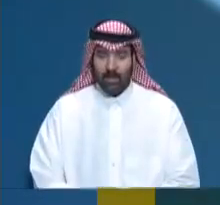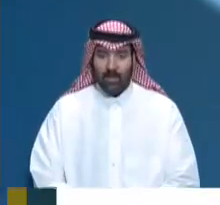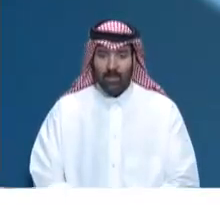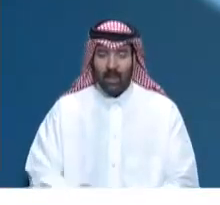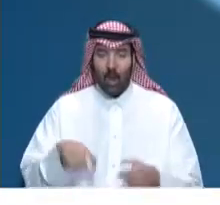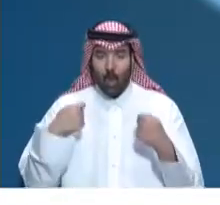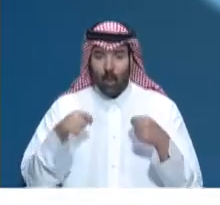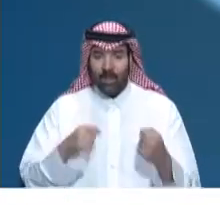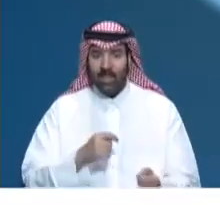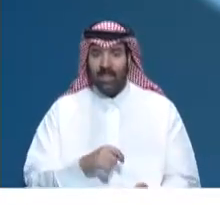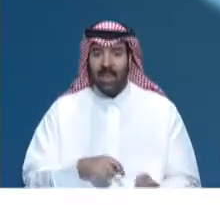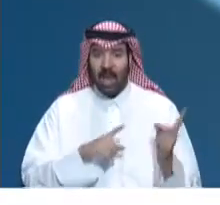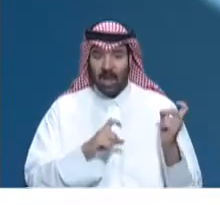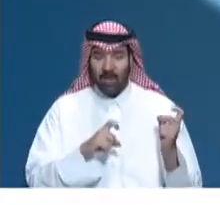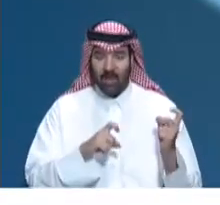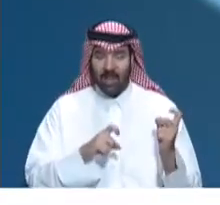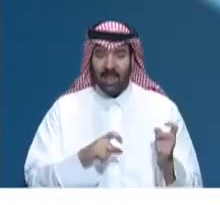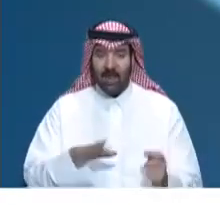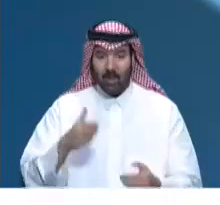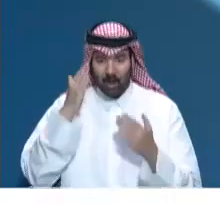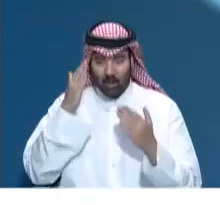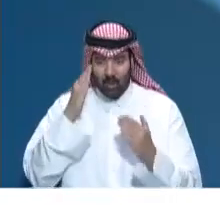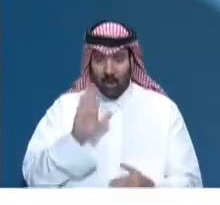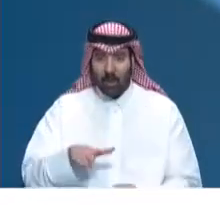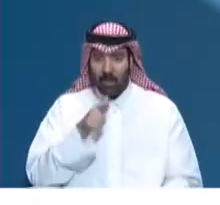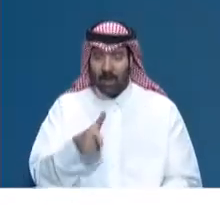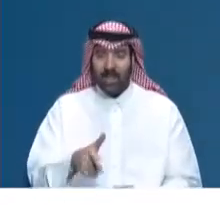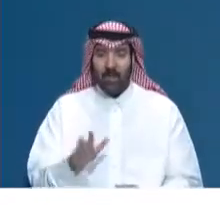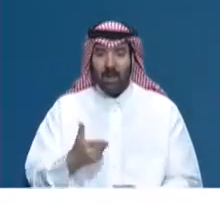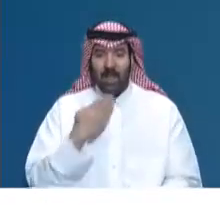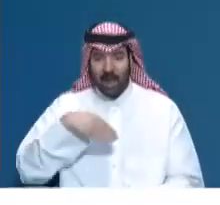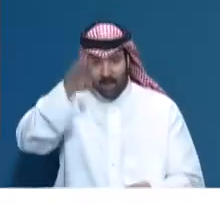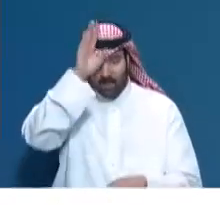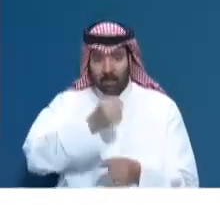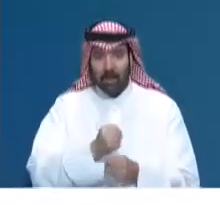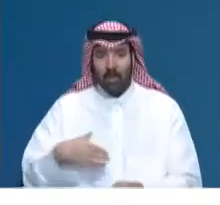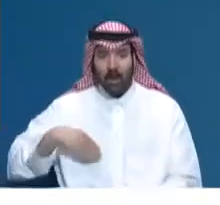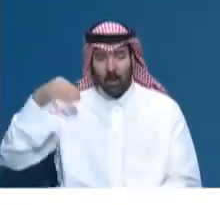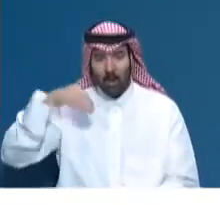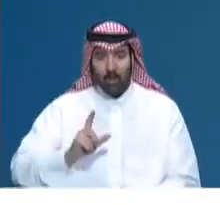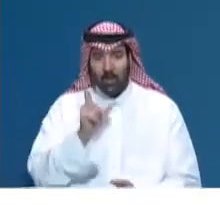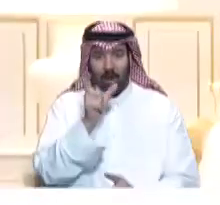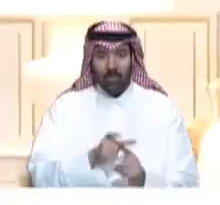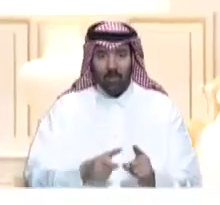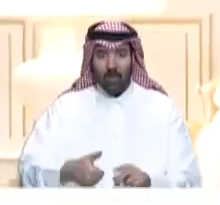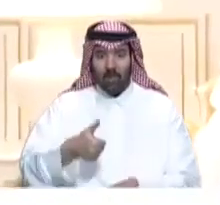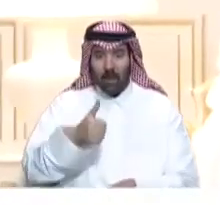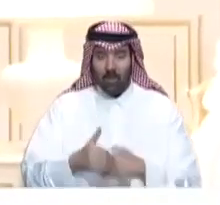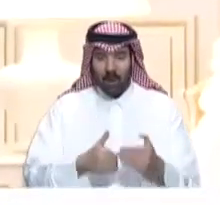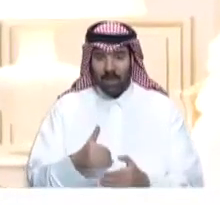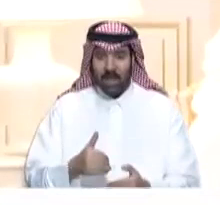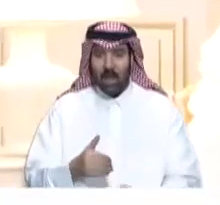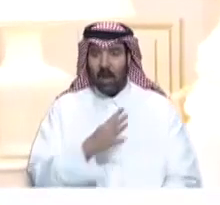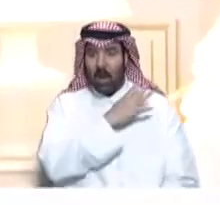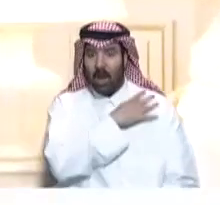نقل وزير الدفاع الأمير خالد بن سلمان تهاني وتبريكات خادم الحرمين الشريفين وولي العهد رئيس مجلس الوزراء إلى